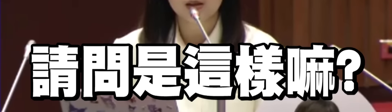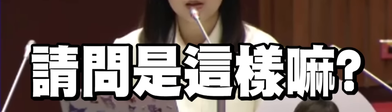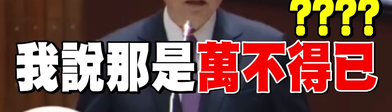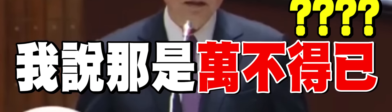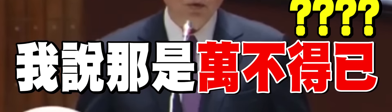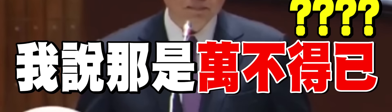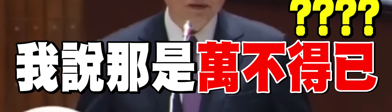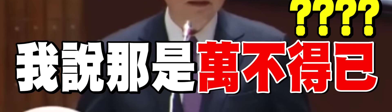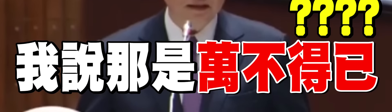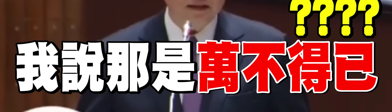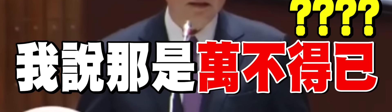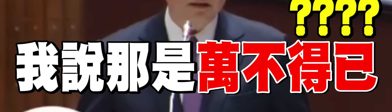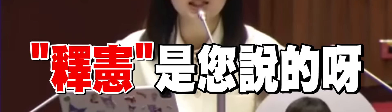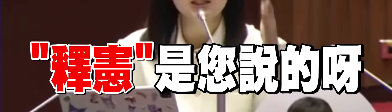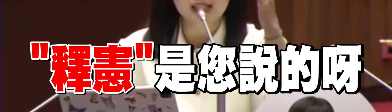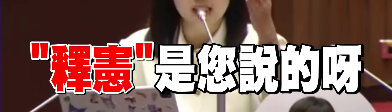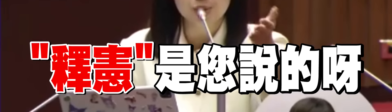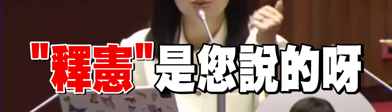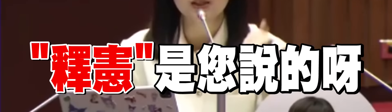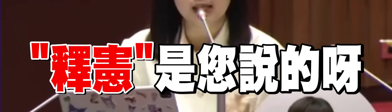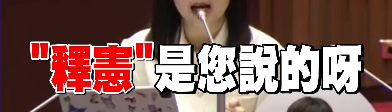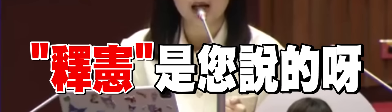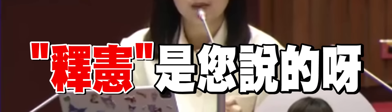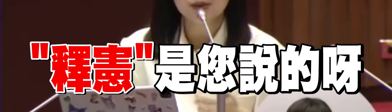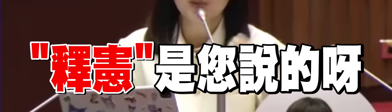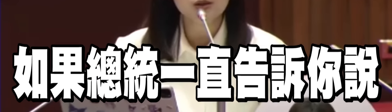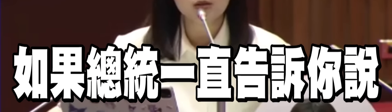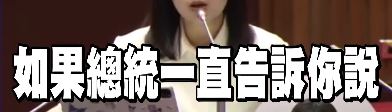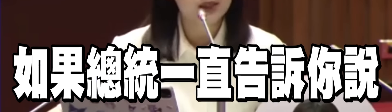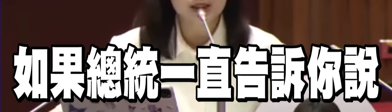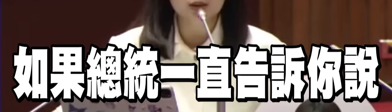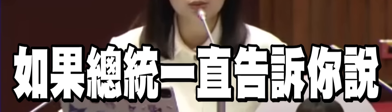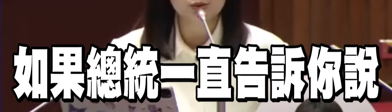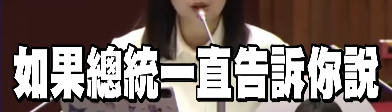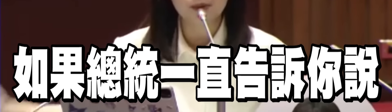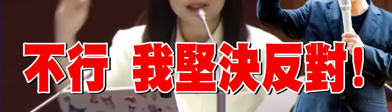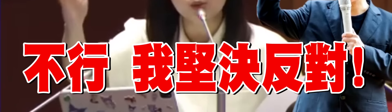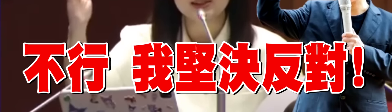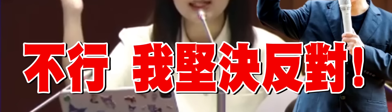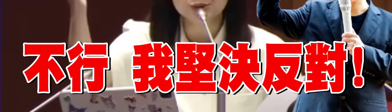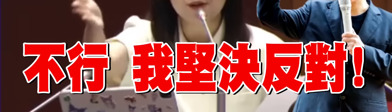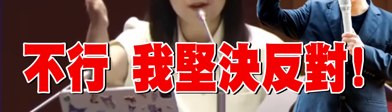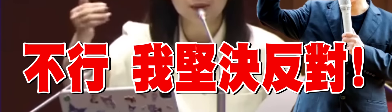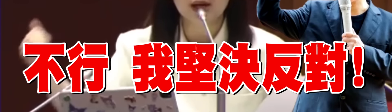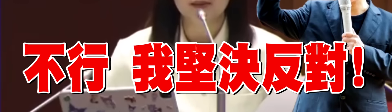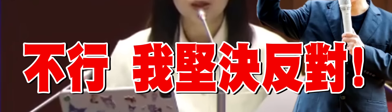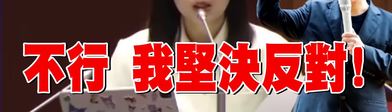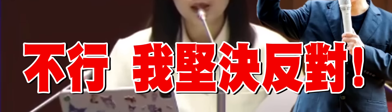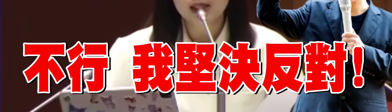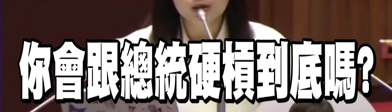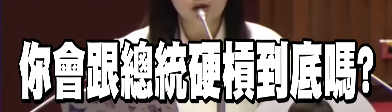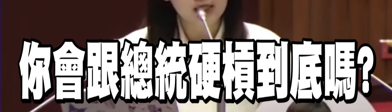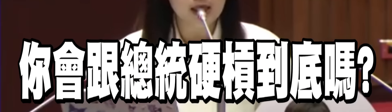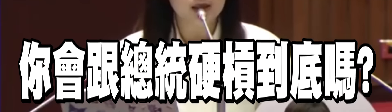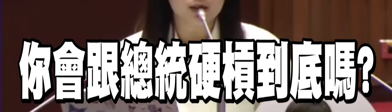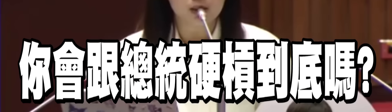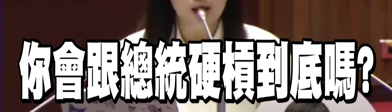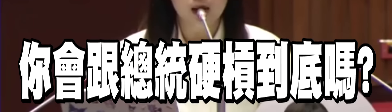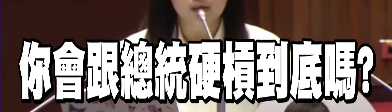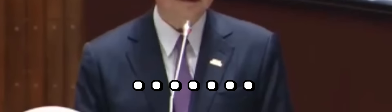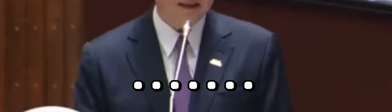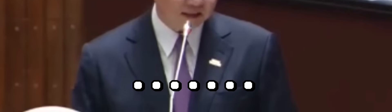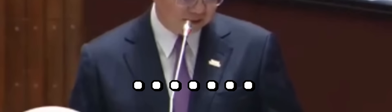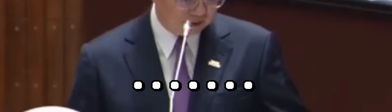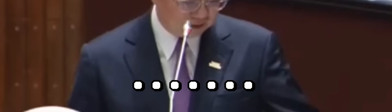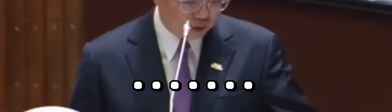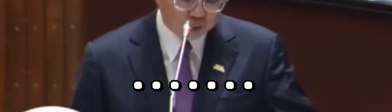样吗？ 那是万不得已。 不释宪是您说的呀。如果总统一直告诉你说不行，我坚决反对，你会跟总统硬杠到底